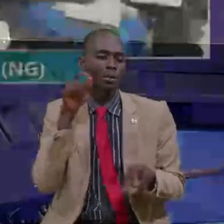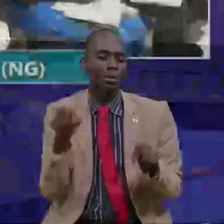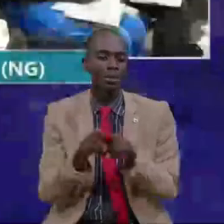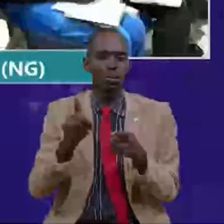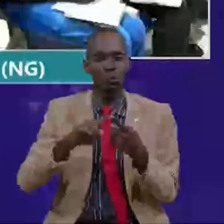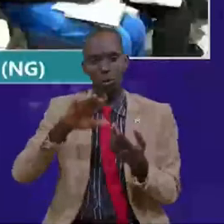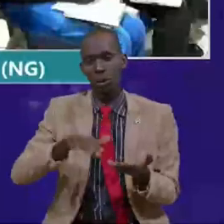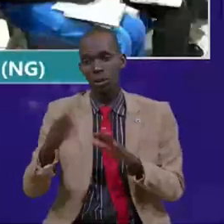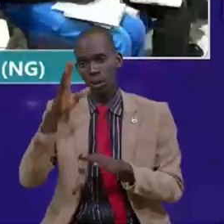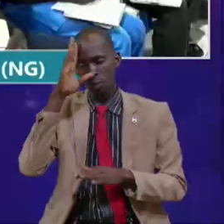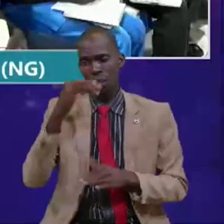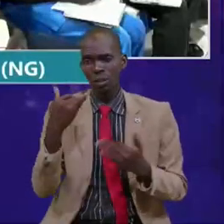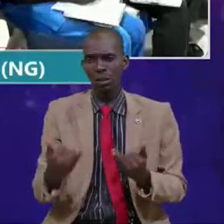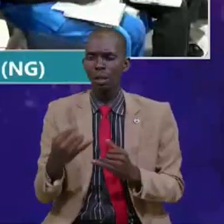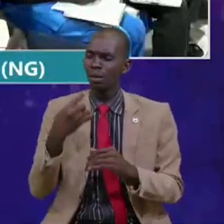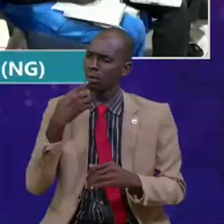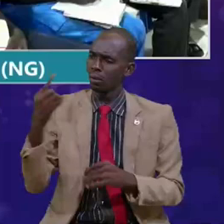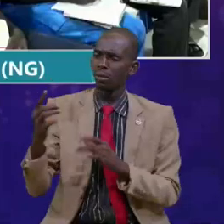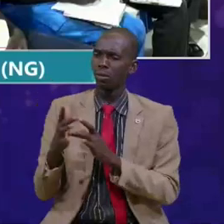lui dit, Seigneur,